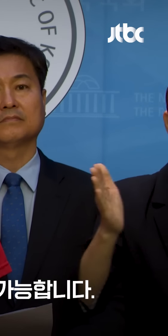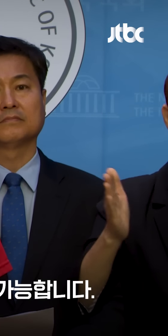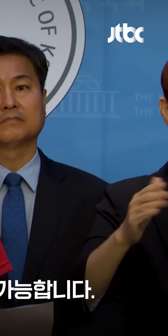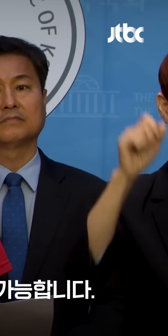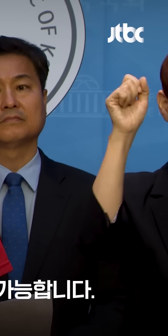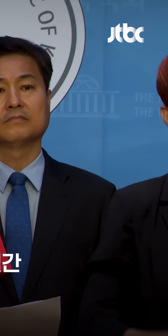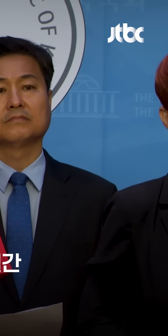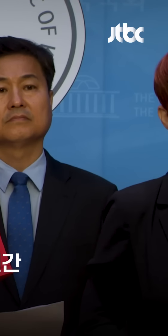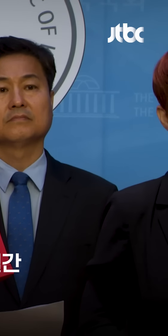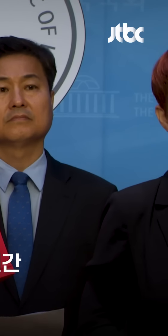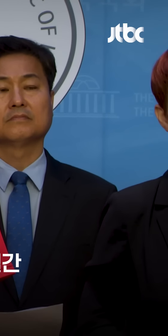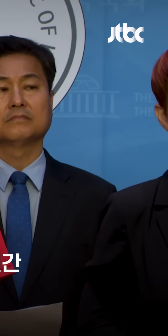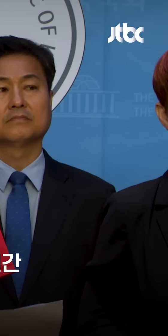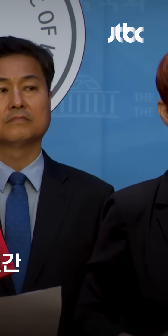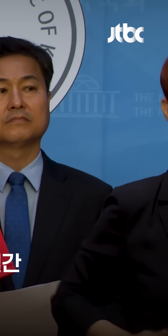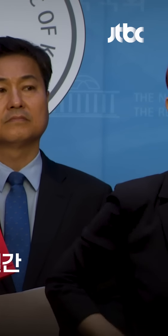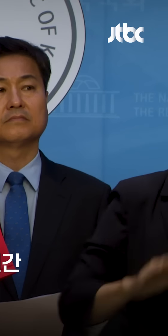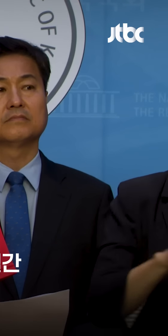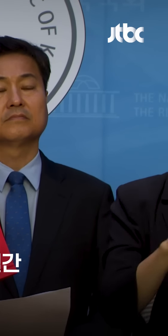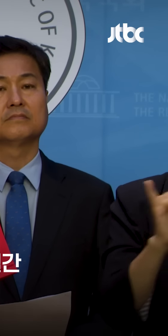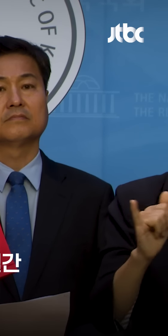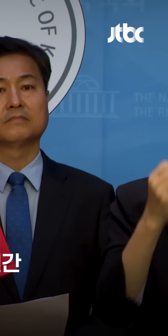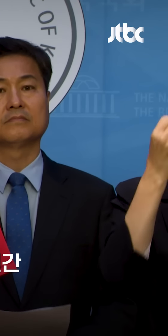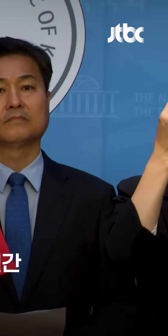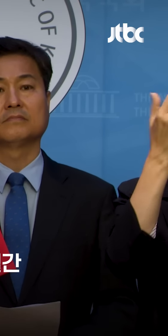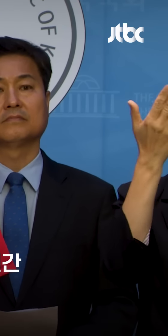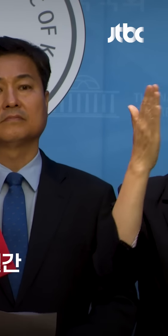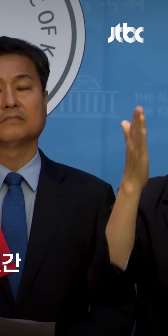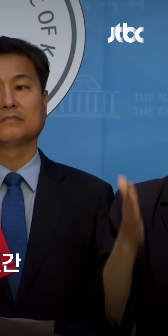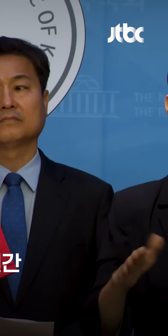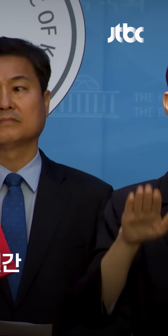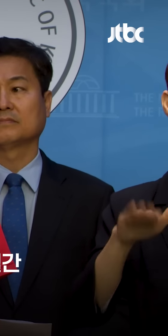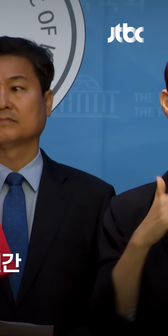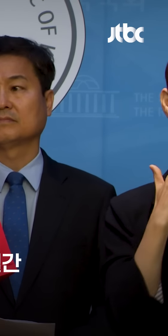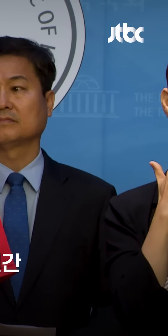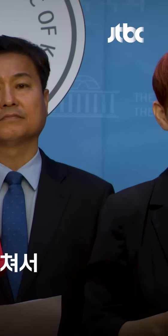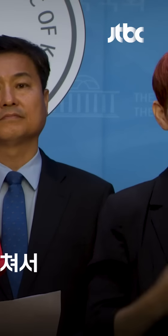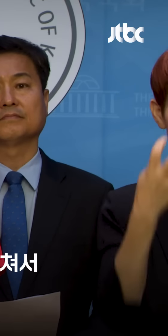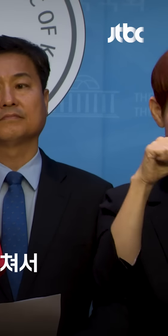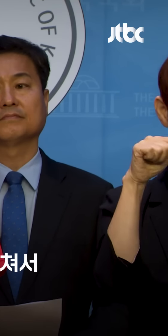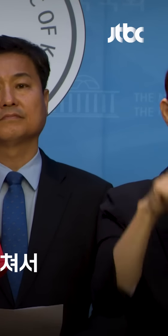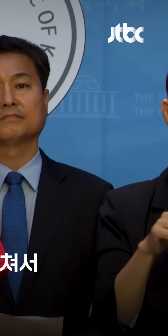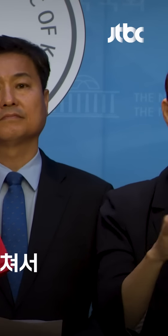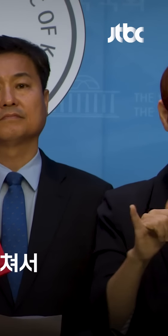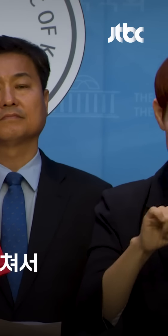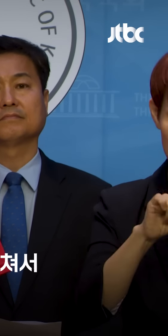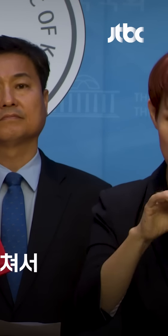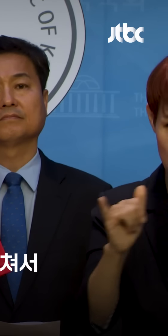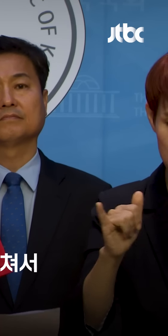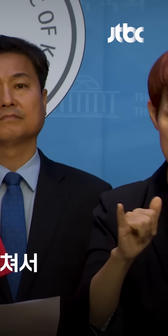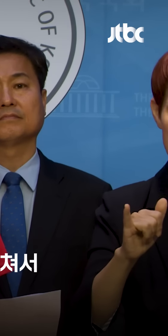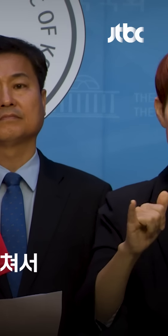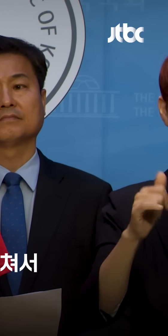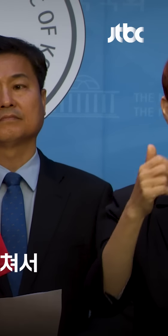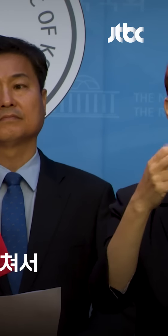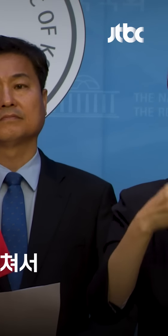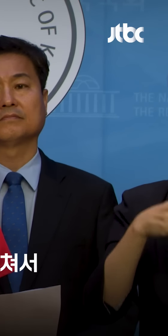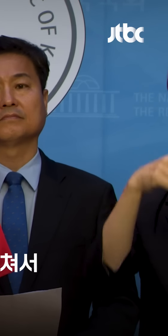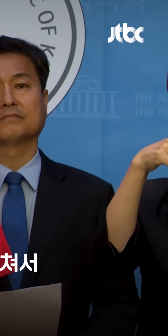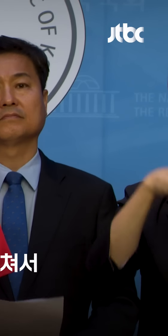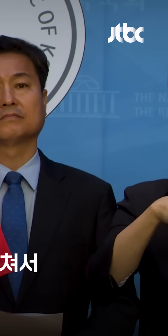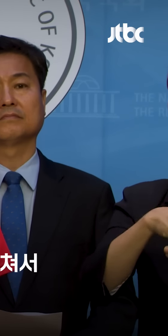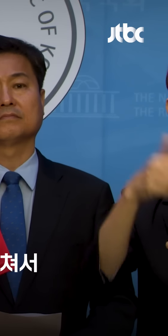통과가 가능합니다. 제 해병대원들은 지난 9개월간 이날만을 기다려왔습니다. 개인 행동 포함해서 총 37회에